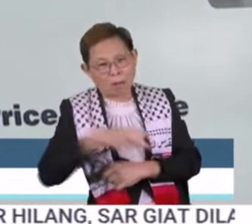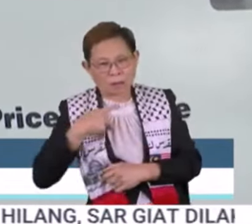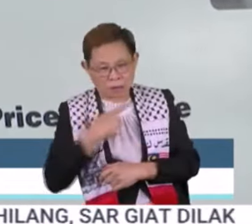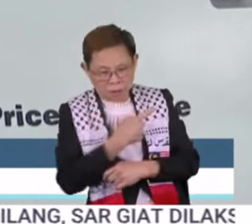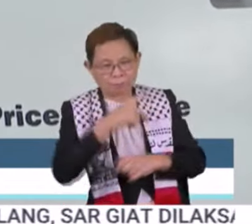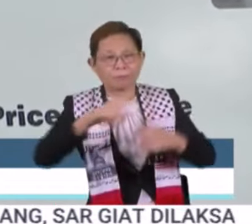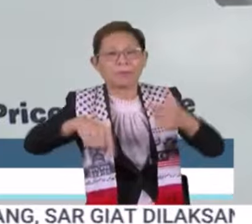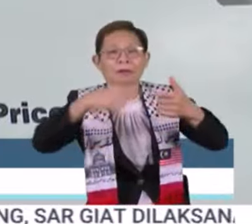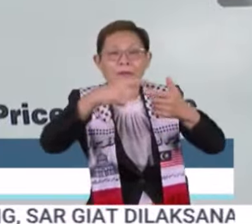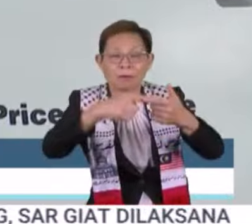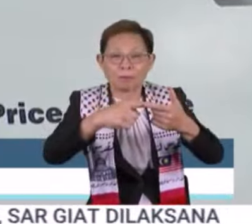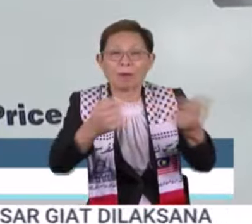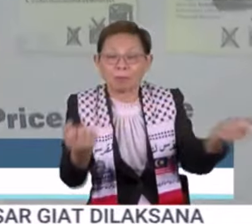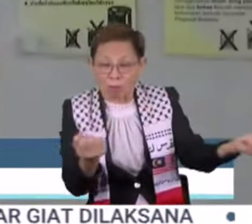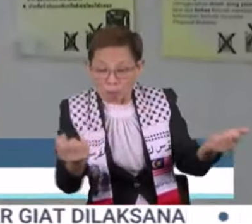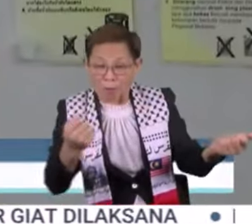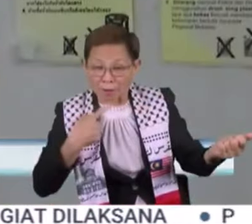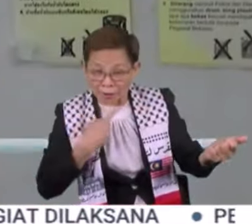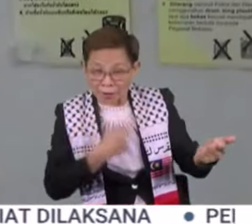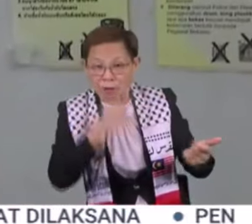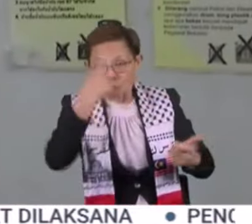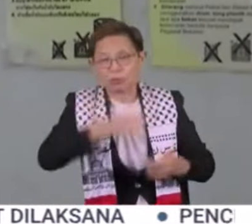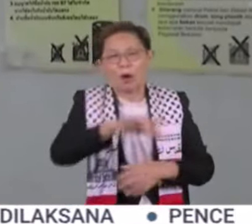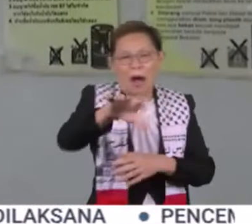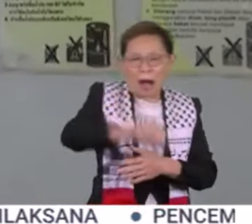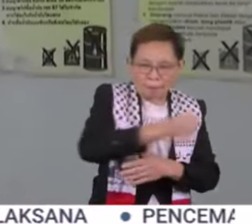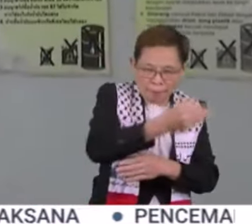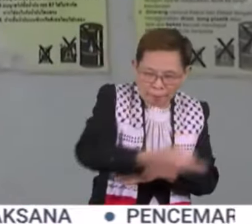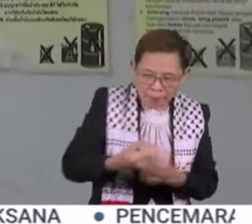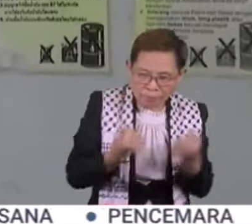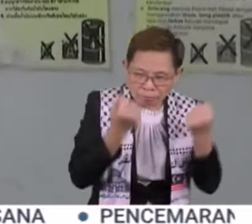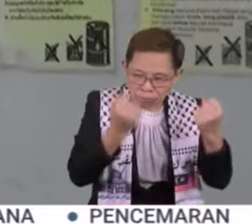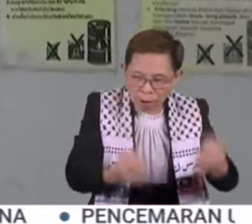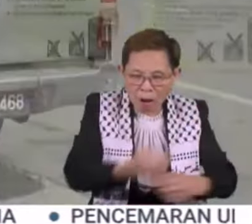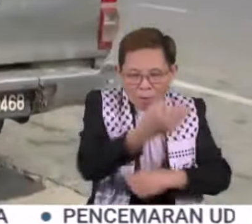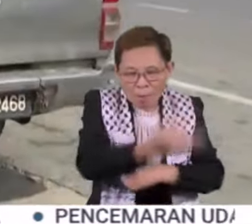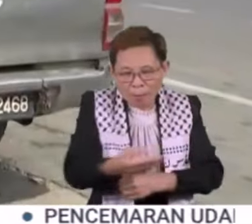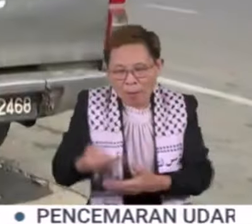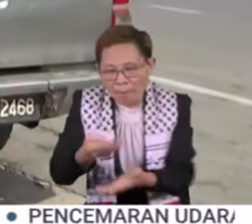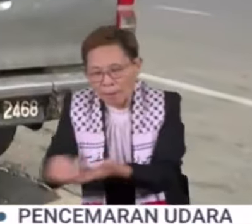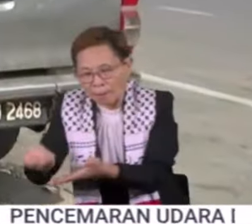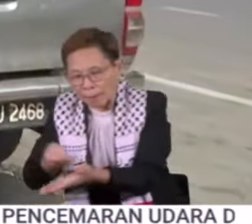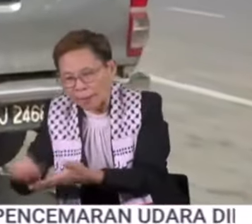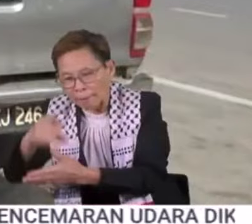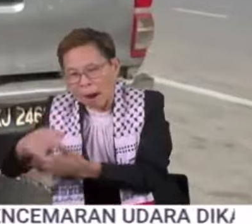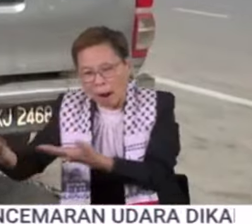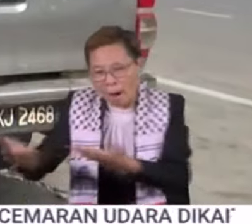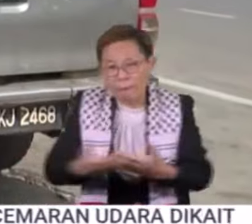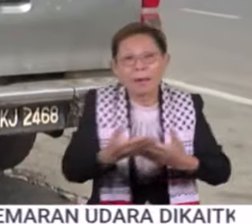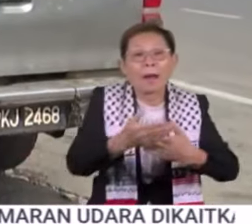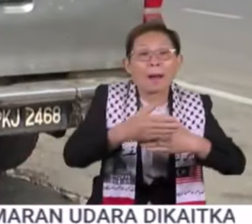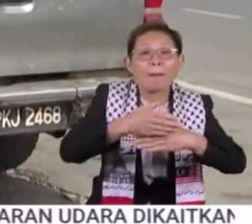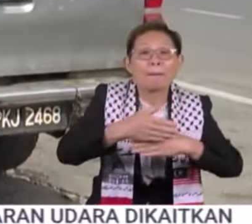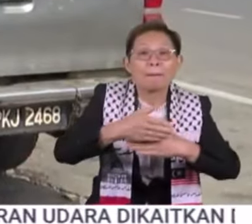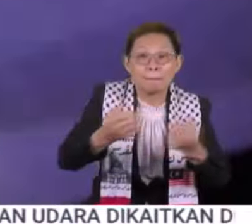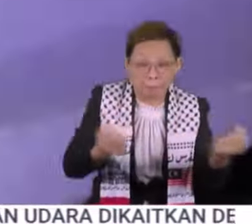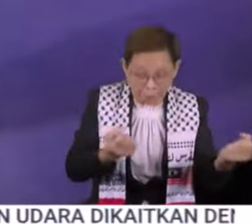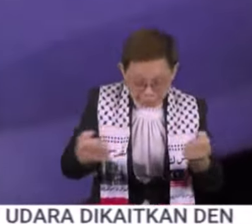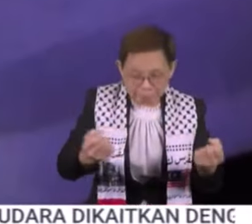punya pengangkutan untuk ambil barang kan, barang basah, barang kering dan sebagainya lah. Okay.